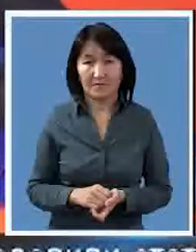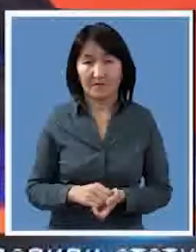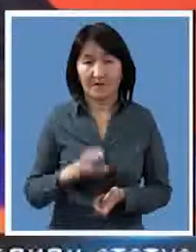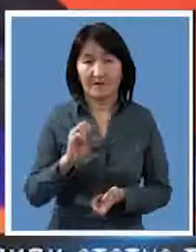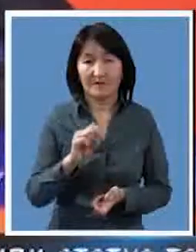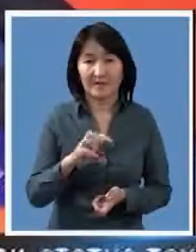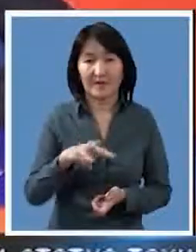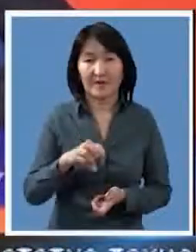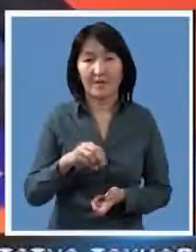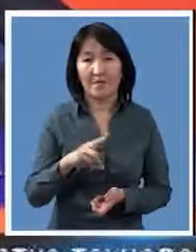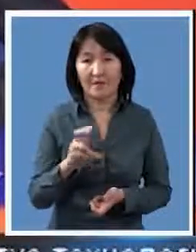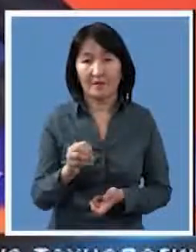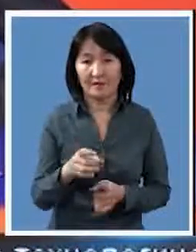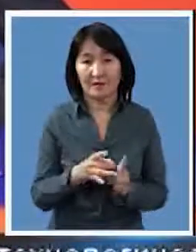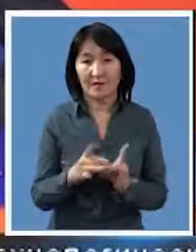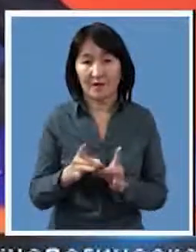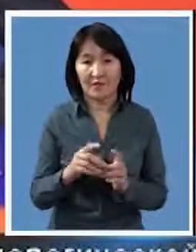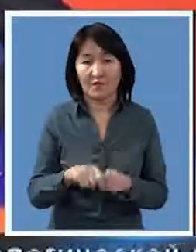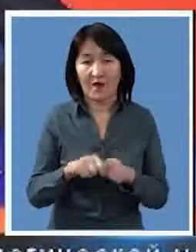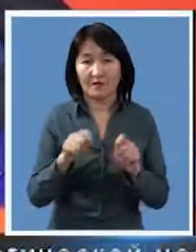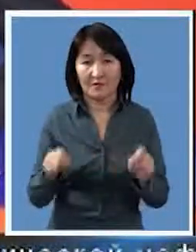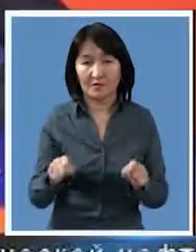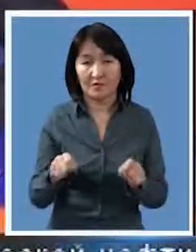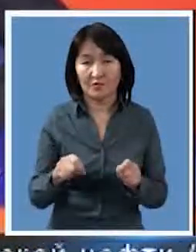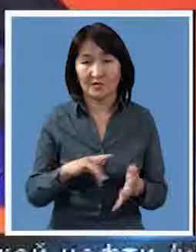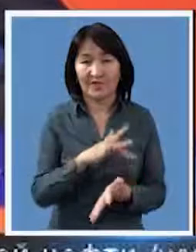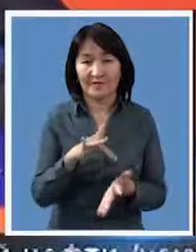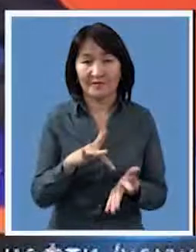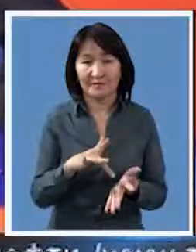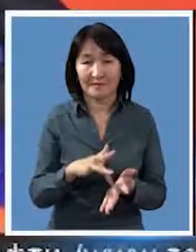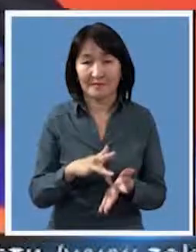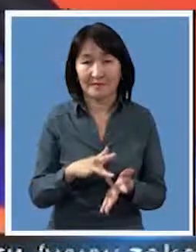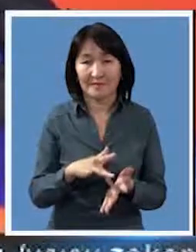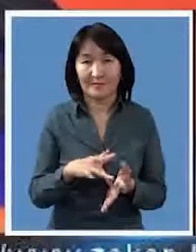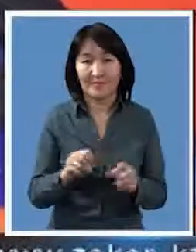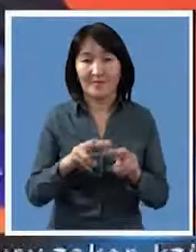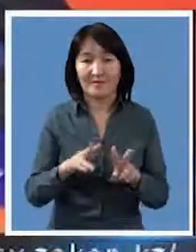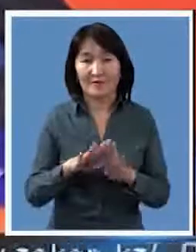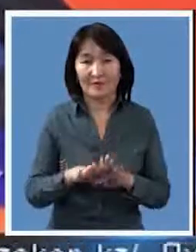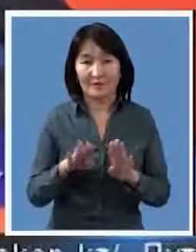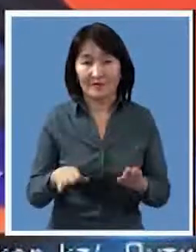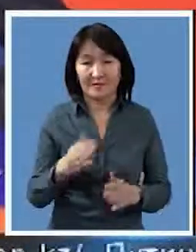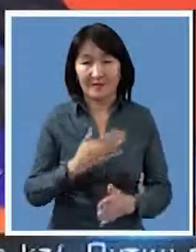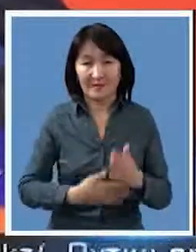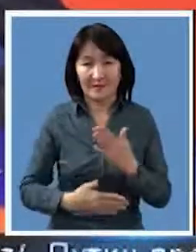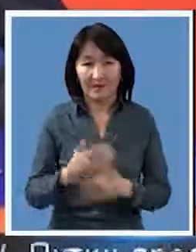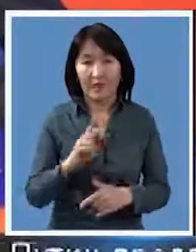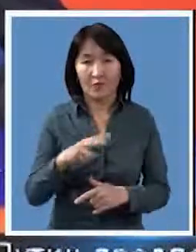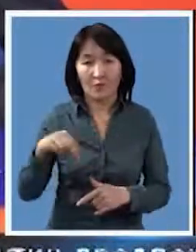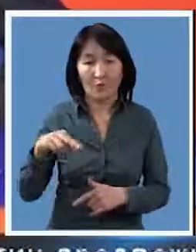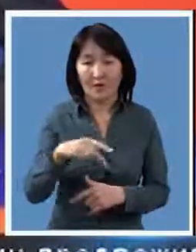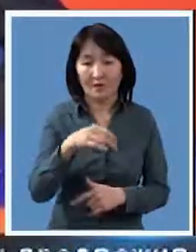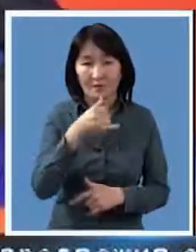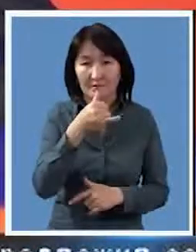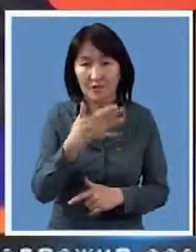В Сарсузском и Меркенском районах откроются мини-центры для детей-инвалидов с психоневрологическими отклонениями и нарушениями